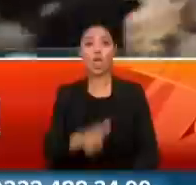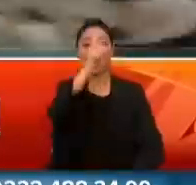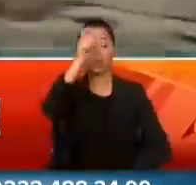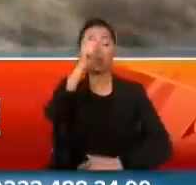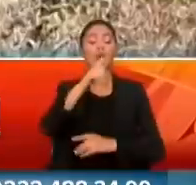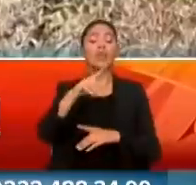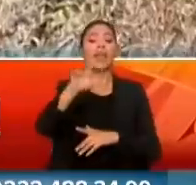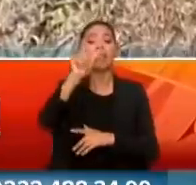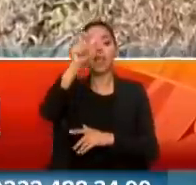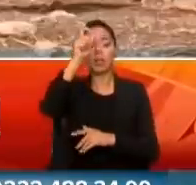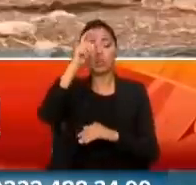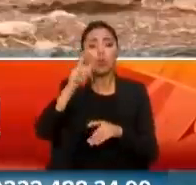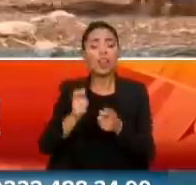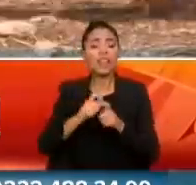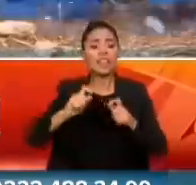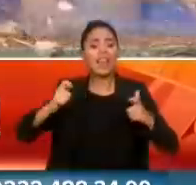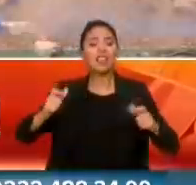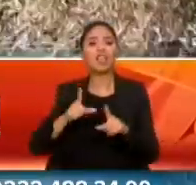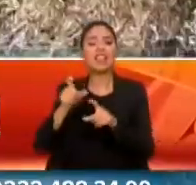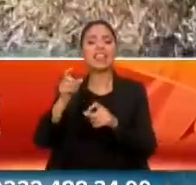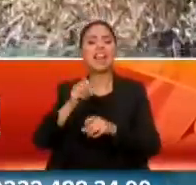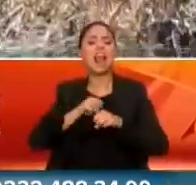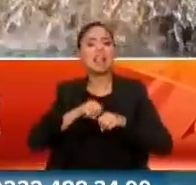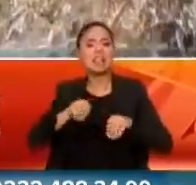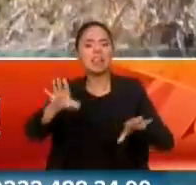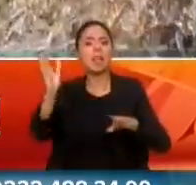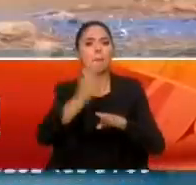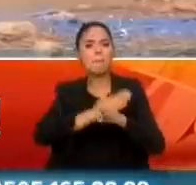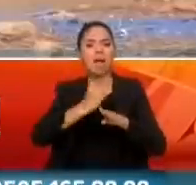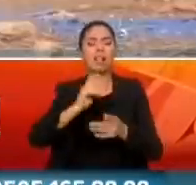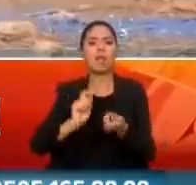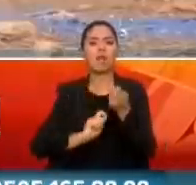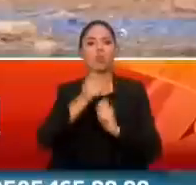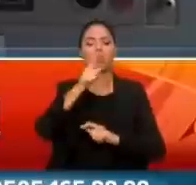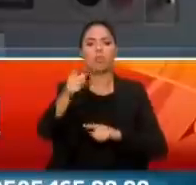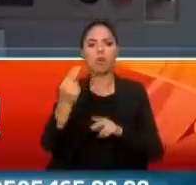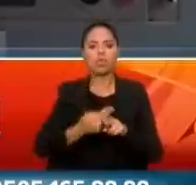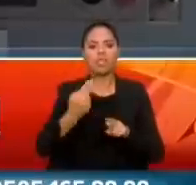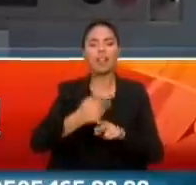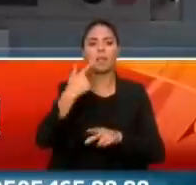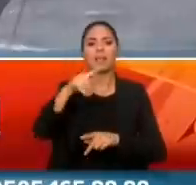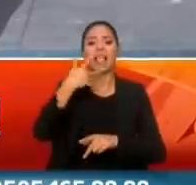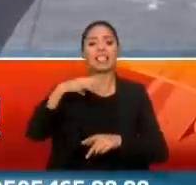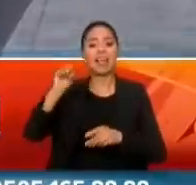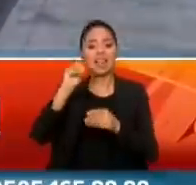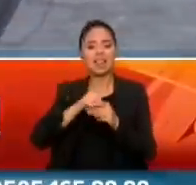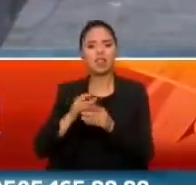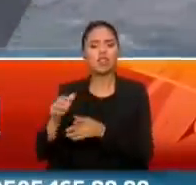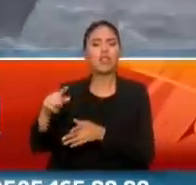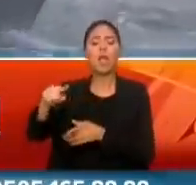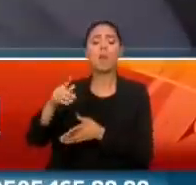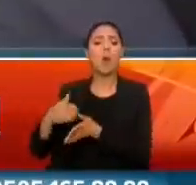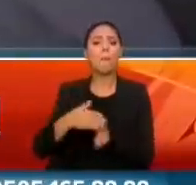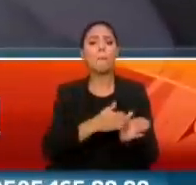Türkiye'nin yerli ve milli olarak geliştirdiği silah sistemlerinin ve mühimmatlarının kullanıldığı tatbikatın deniz safhasında da manevra